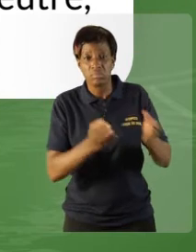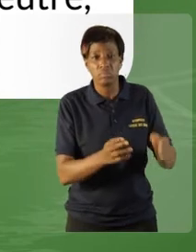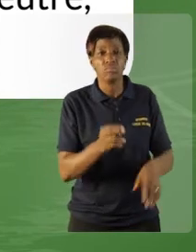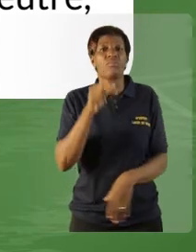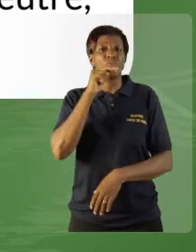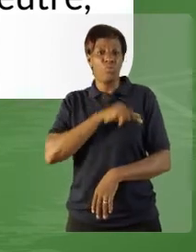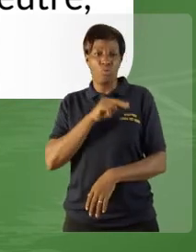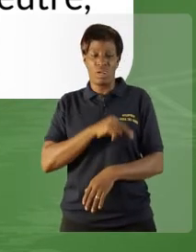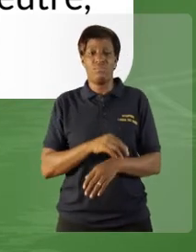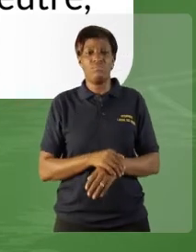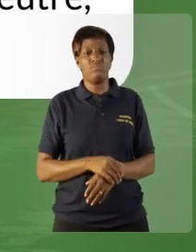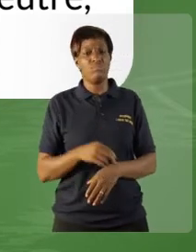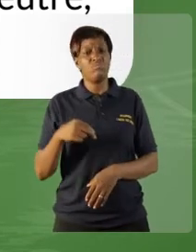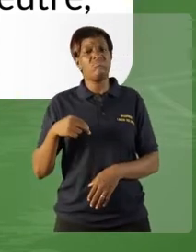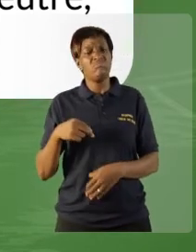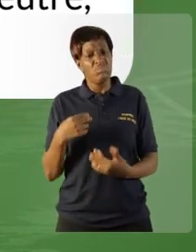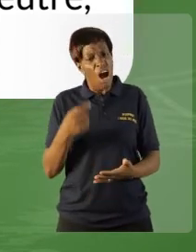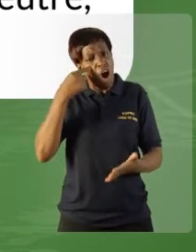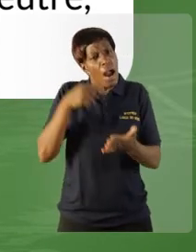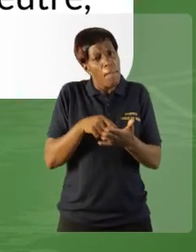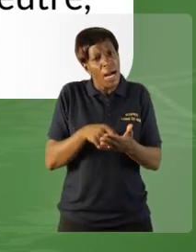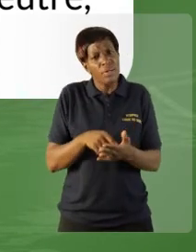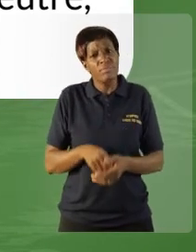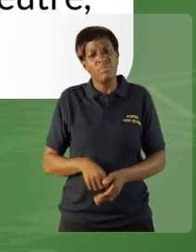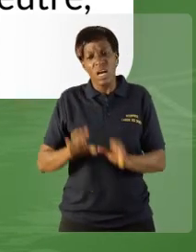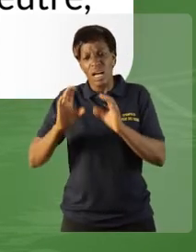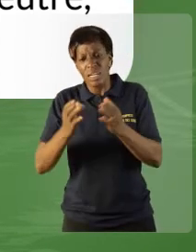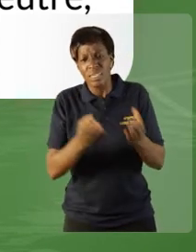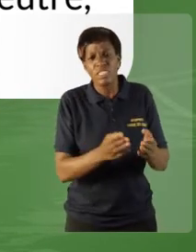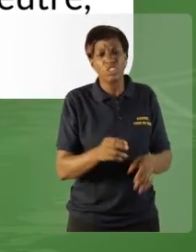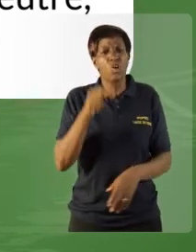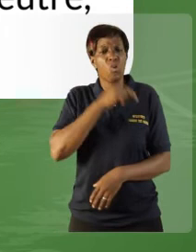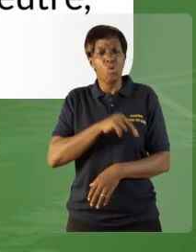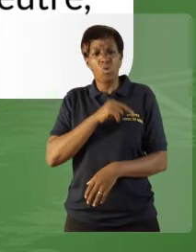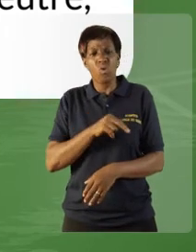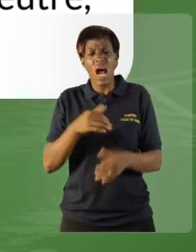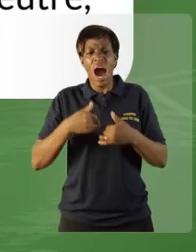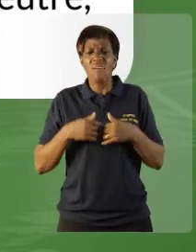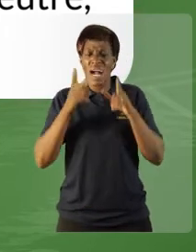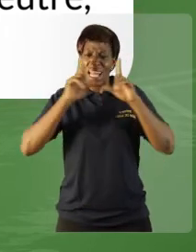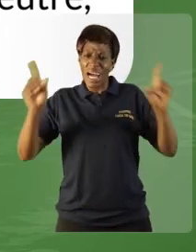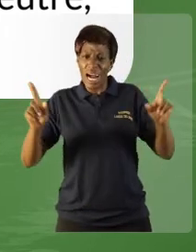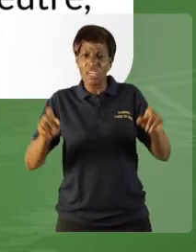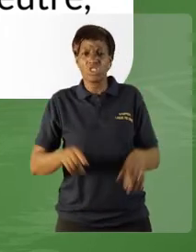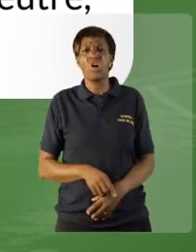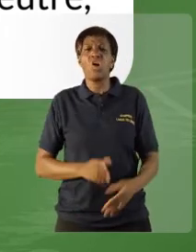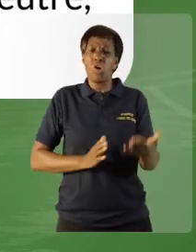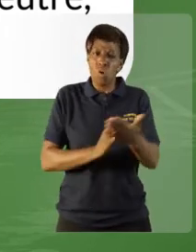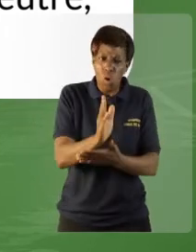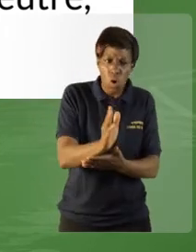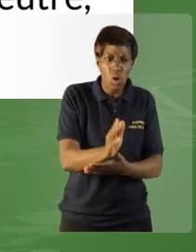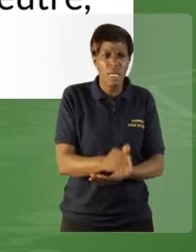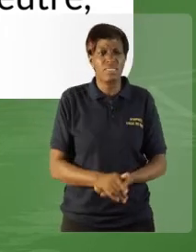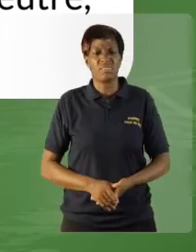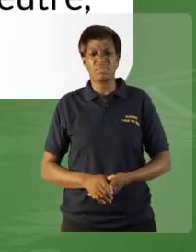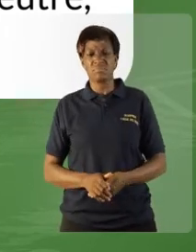Et nous remarquons que le registre courant correspond à un langage correct, tant du point